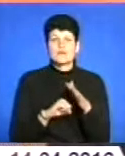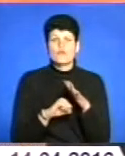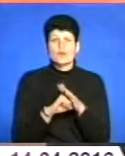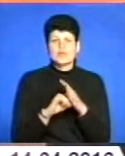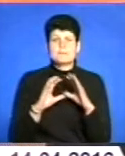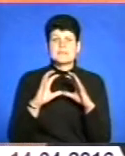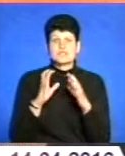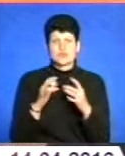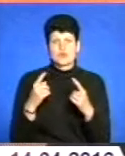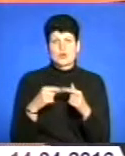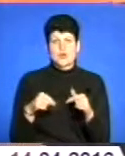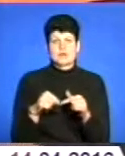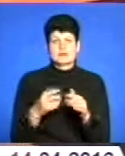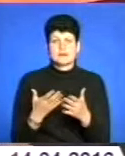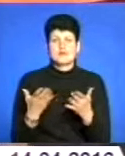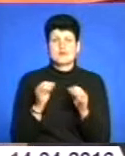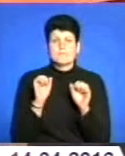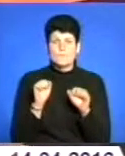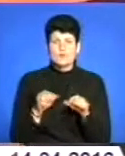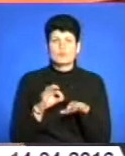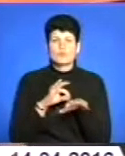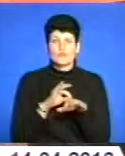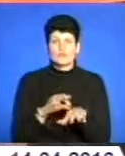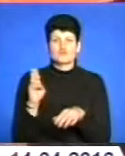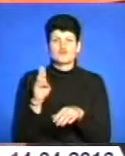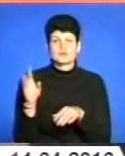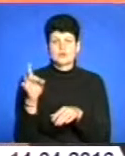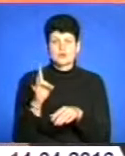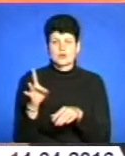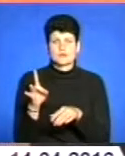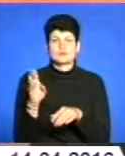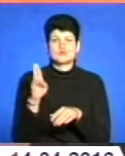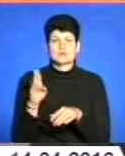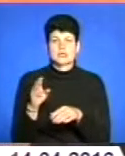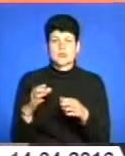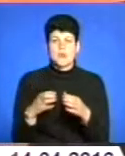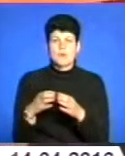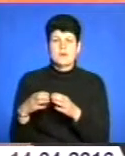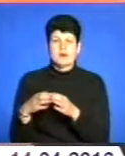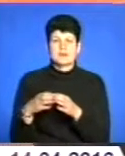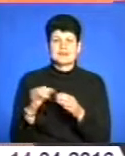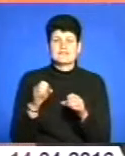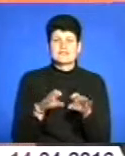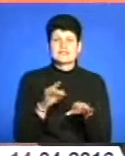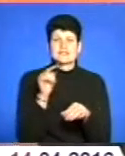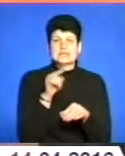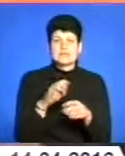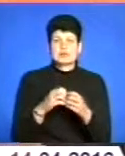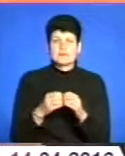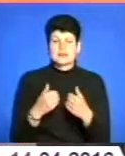міжнародних організацій, які ми можемо впровадити в Шумському районі, в Шумській громаді і вирішити ті проблеми, котрі